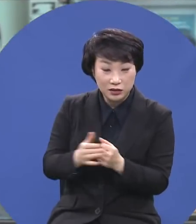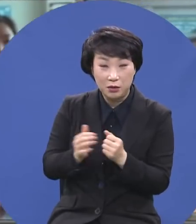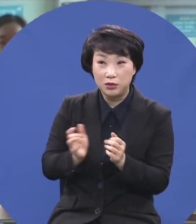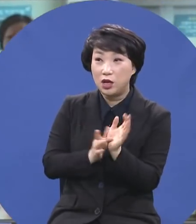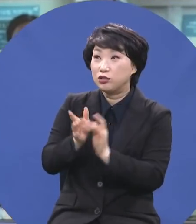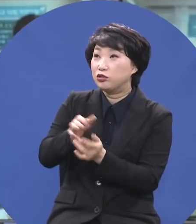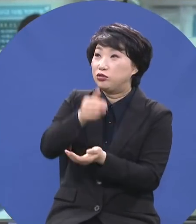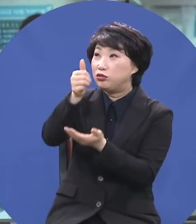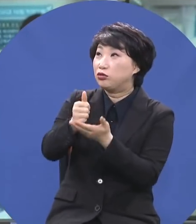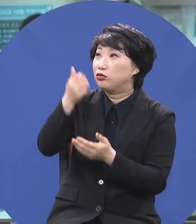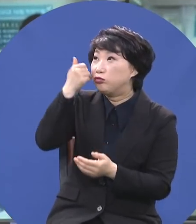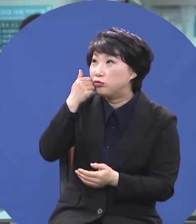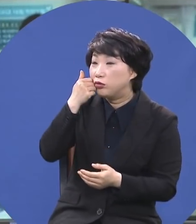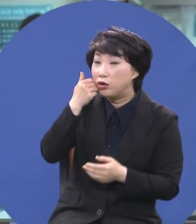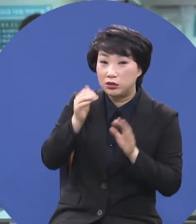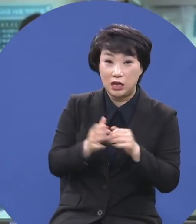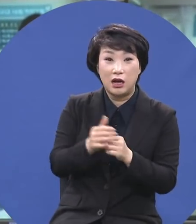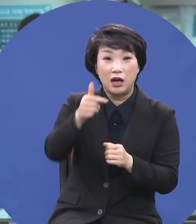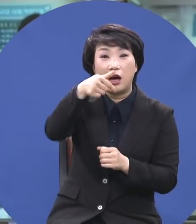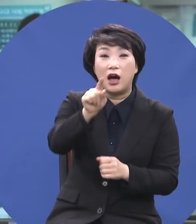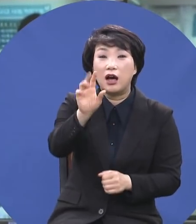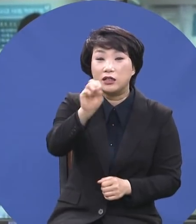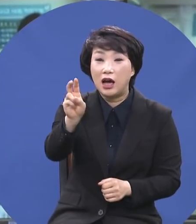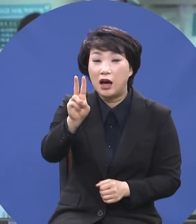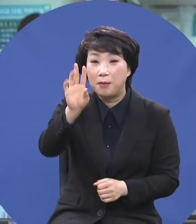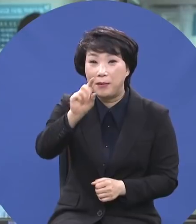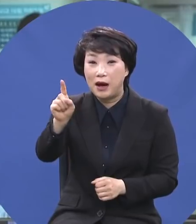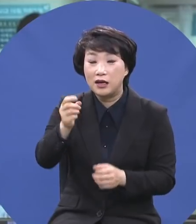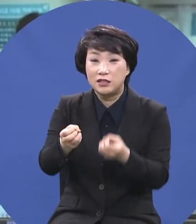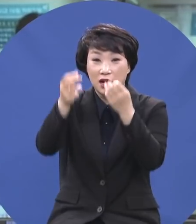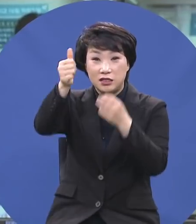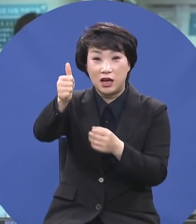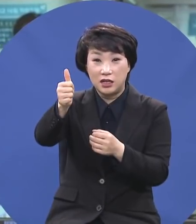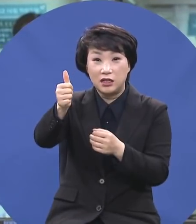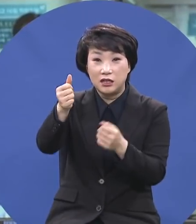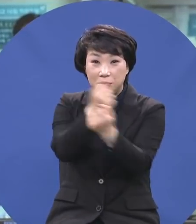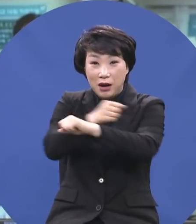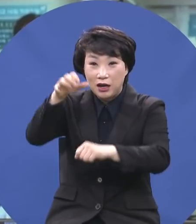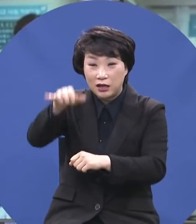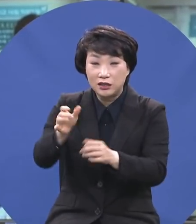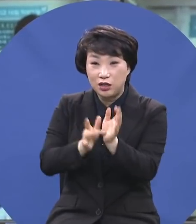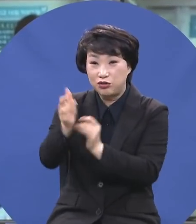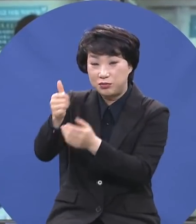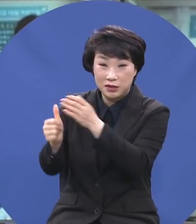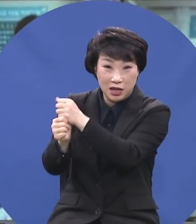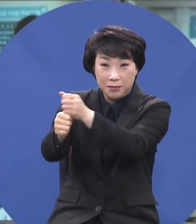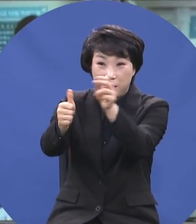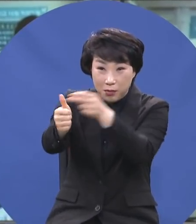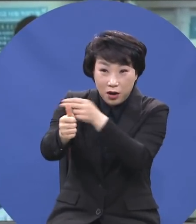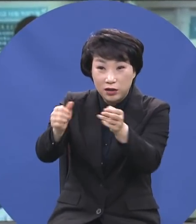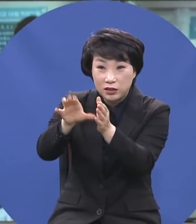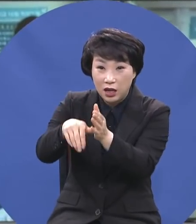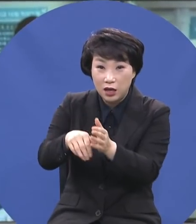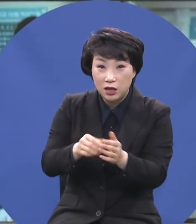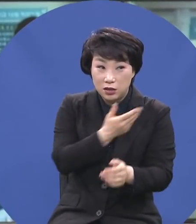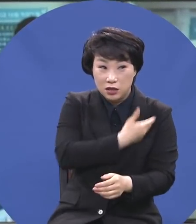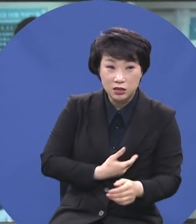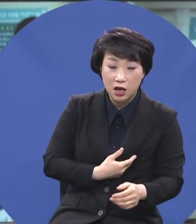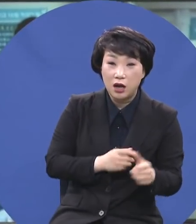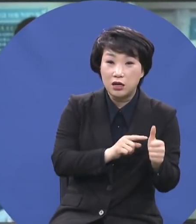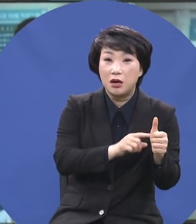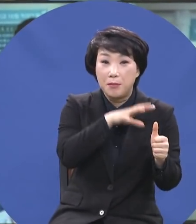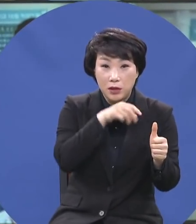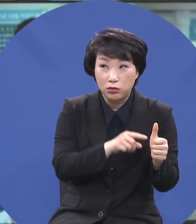그리스도를 가야바의 뜰에서 그 무진매를 맞을 때 수제자인 베드로도